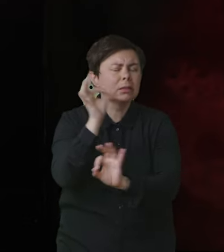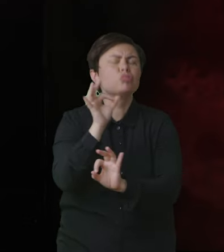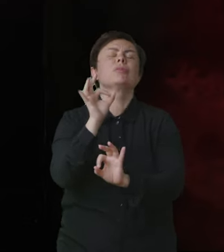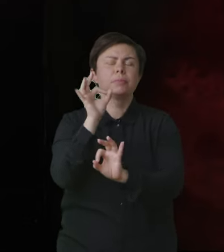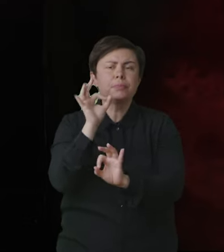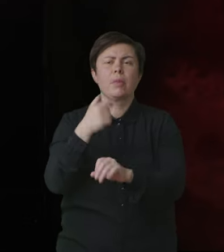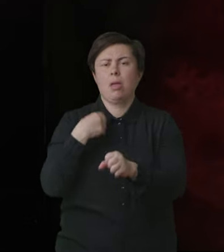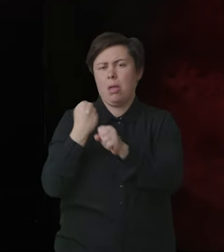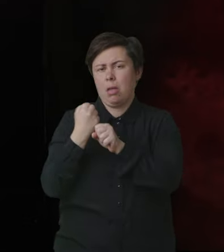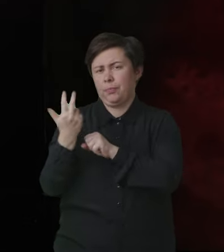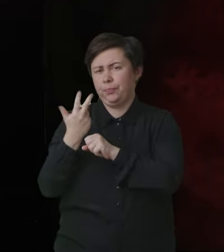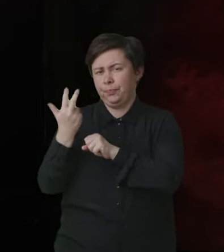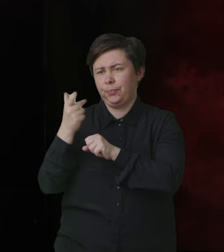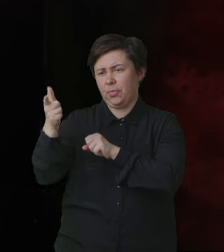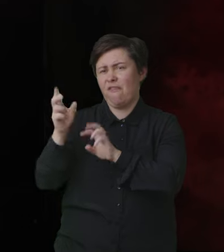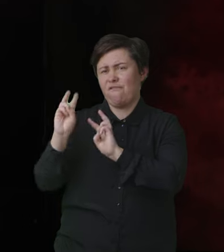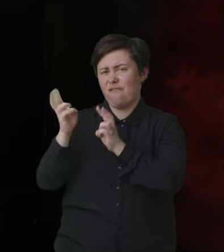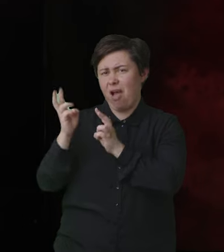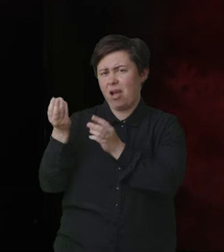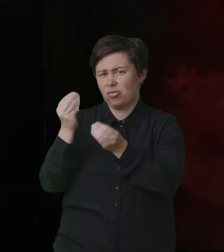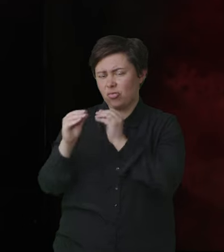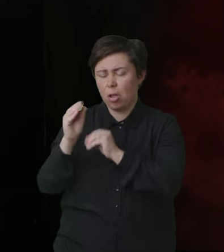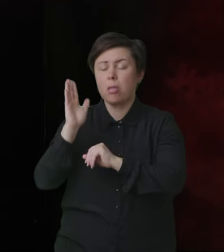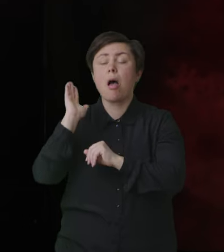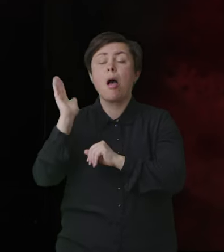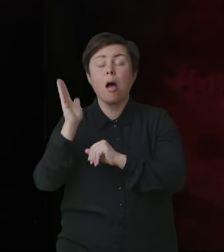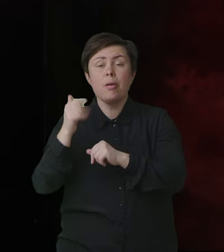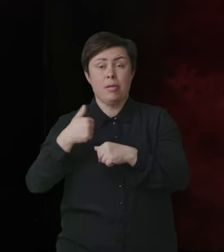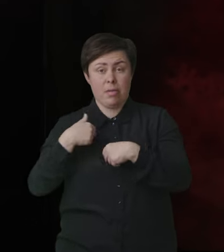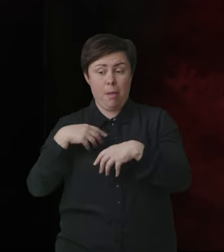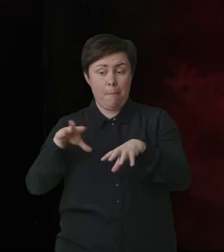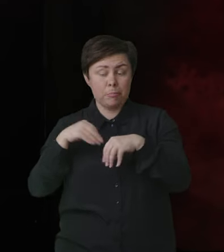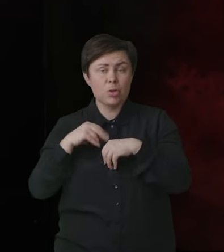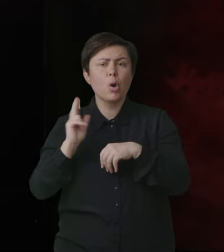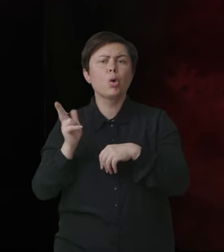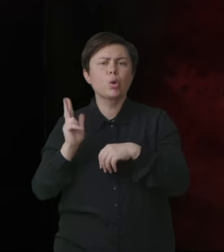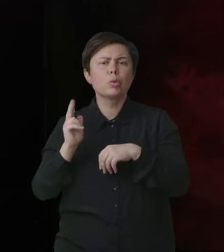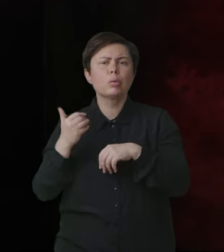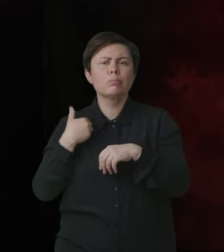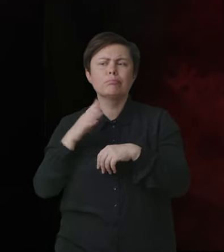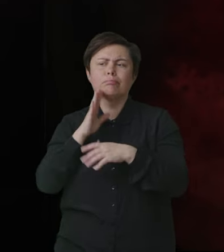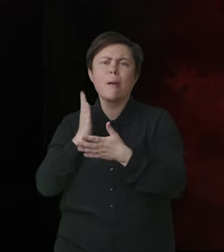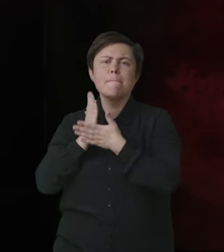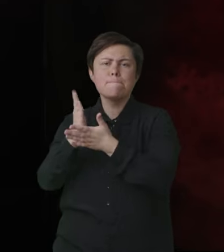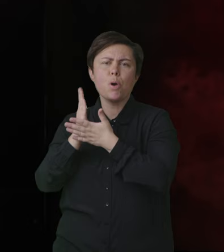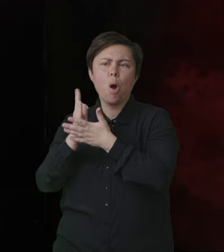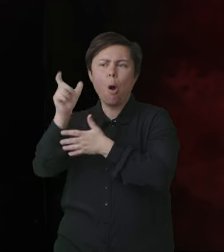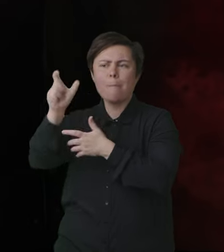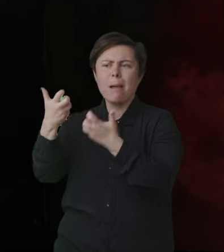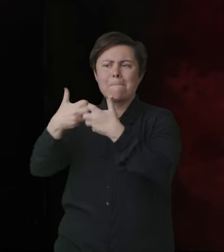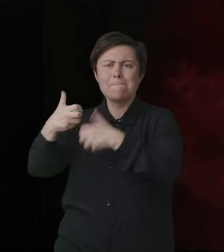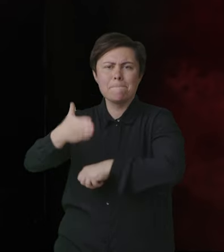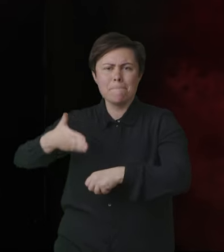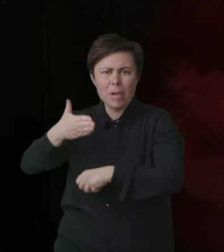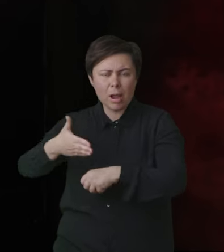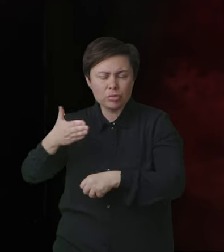i pracowałem 3 lata na warsztacie. No i później, bo ja się przyjąłem jako na pomocnika maszynisty. No